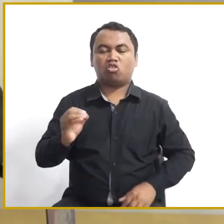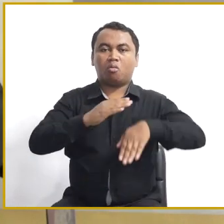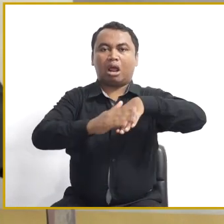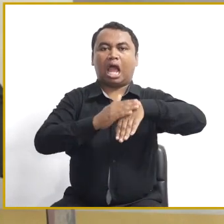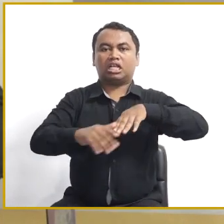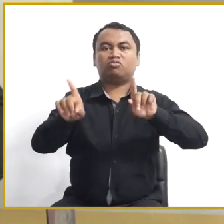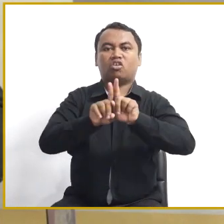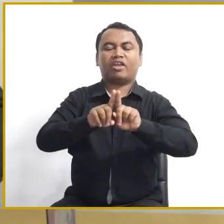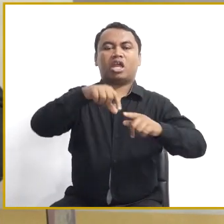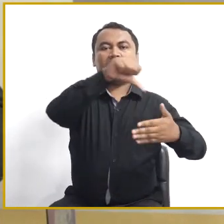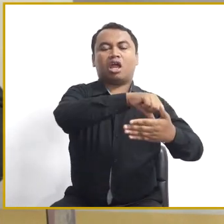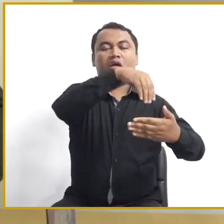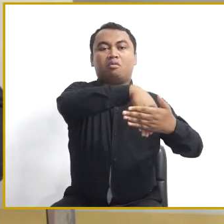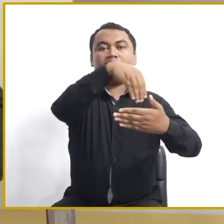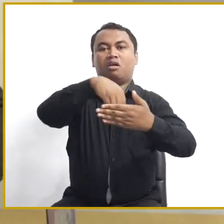Za zany te anitsy.